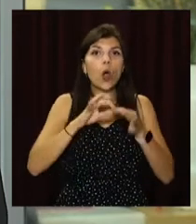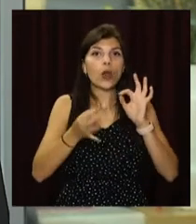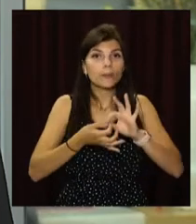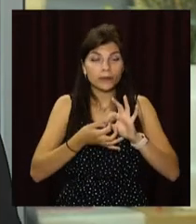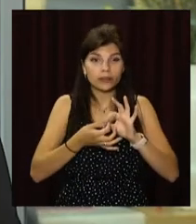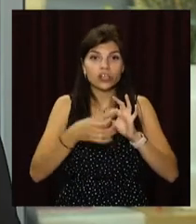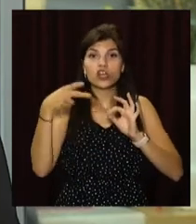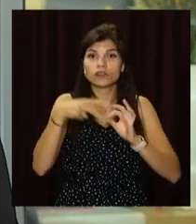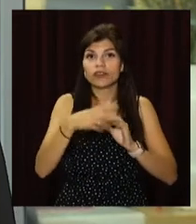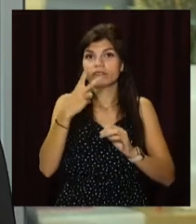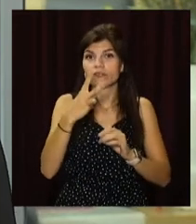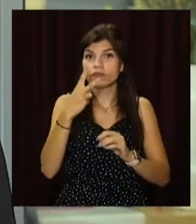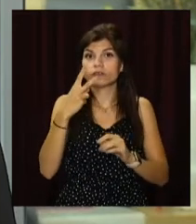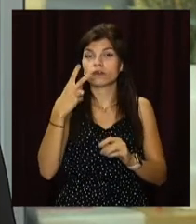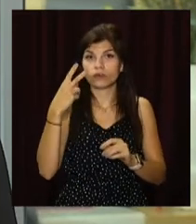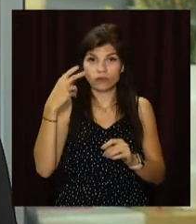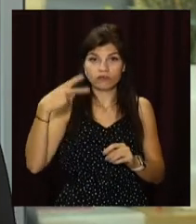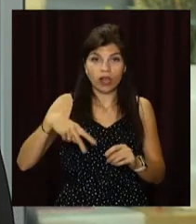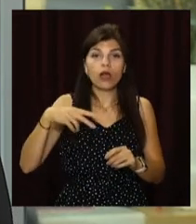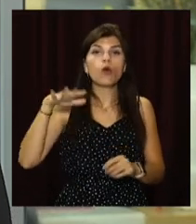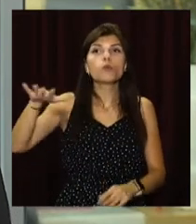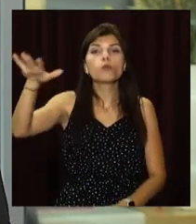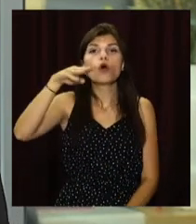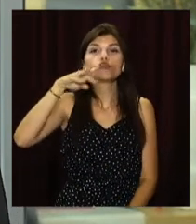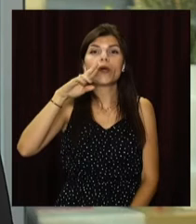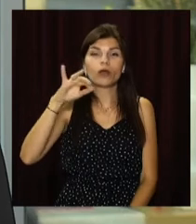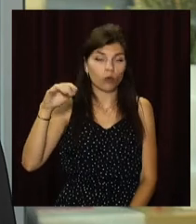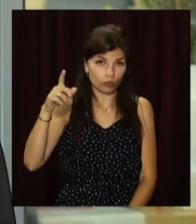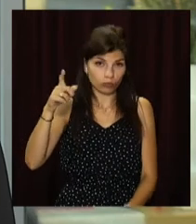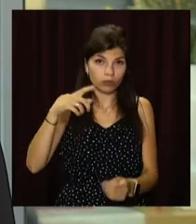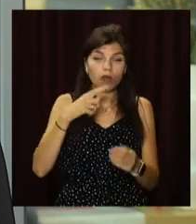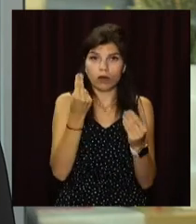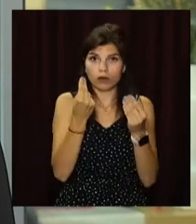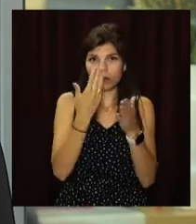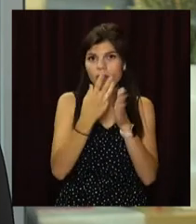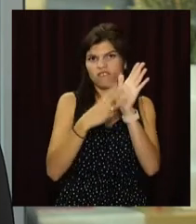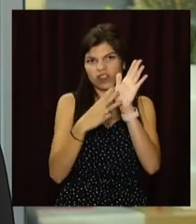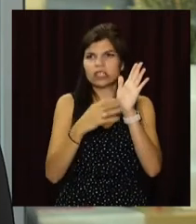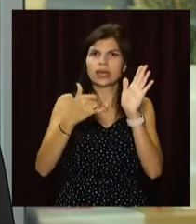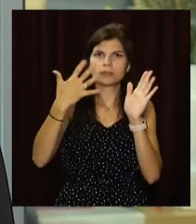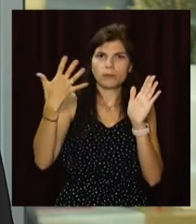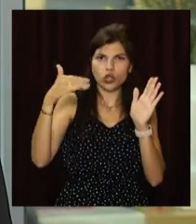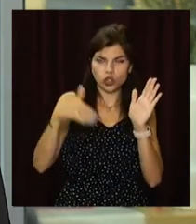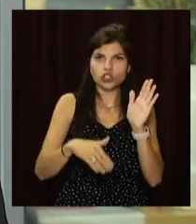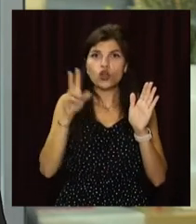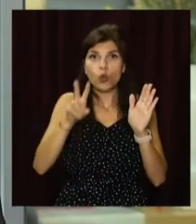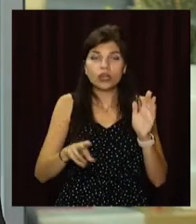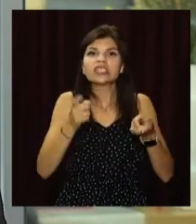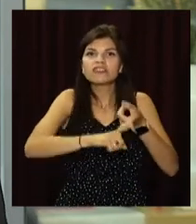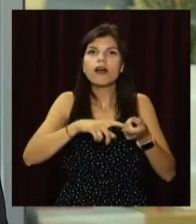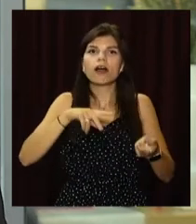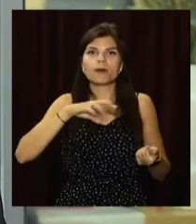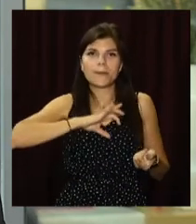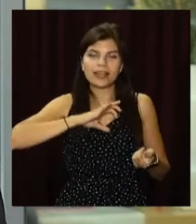Олімпіаді 2020 у Токіо. Гонорар за срібло і бронзу становитиме відповідно 80 та 55 тисяч доларів.